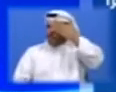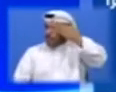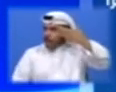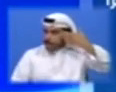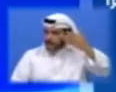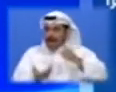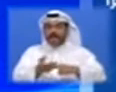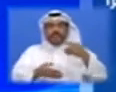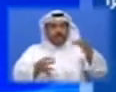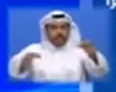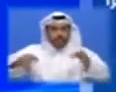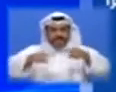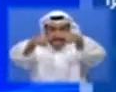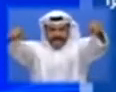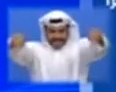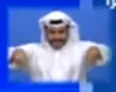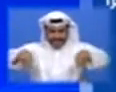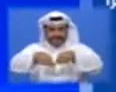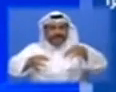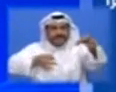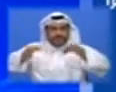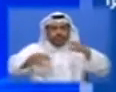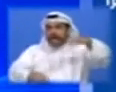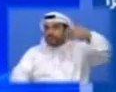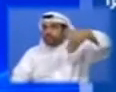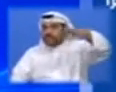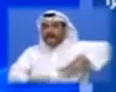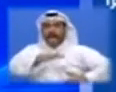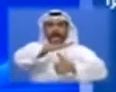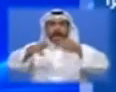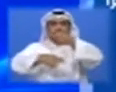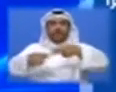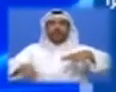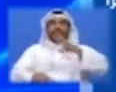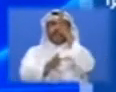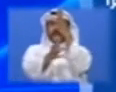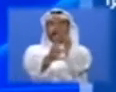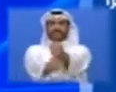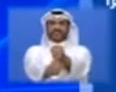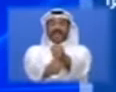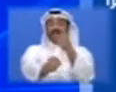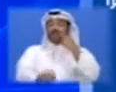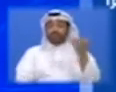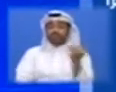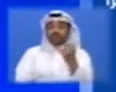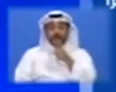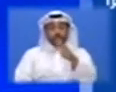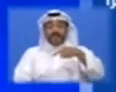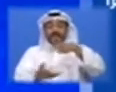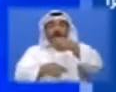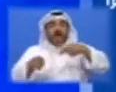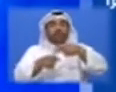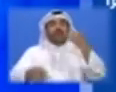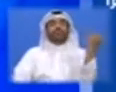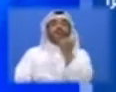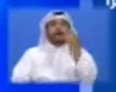لاعداد الدراسات المطلوبه لتحقيق رؤيه حضره صاحب السمو الامير حفظه الله ورعاه بان تكون الكويت